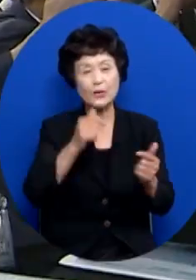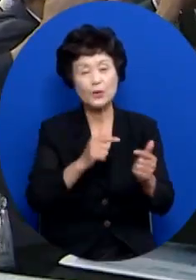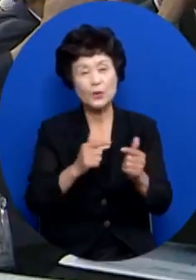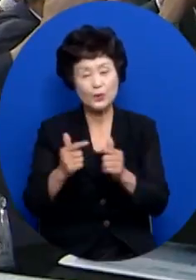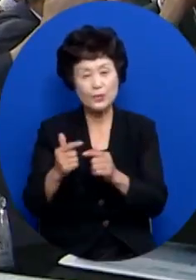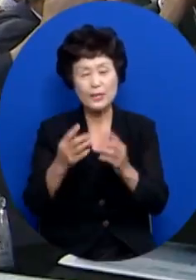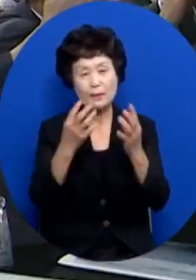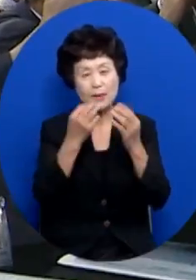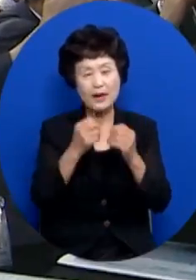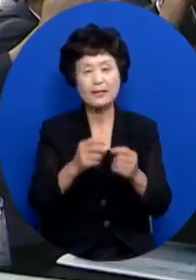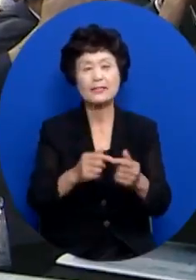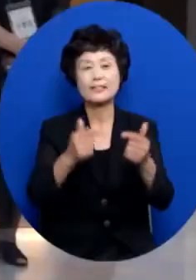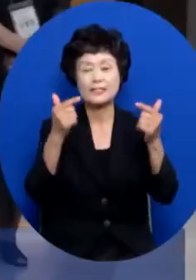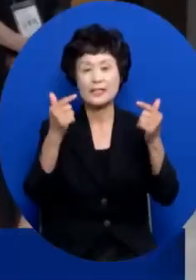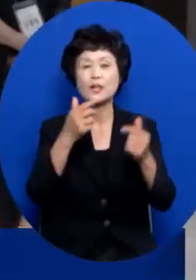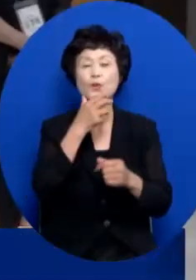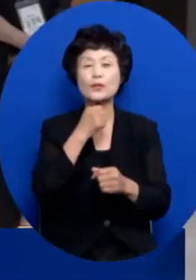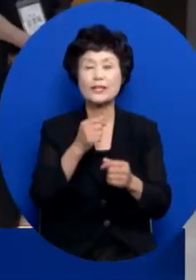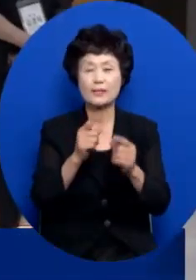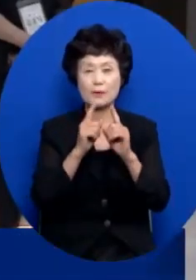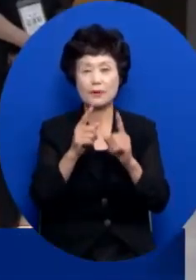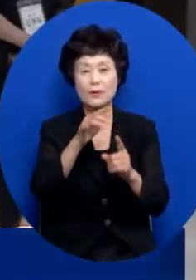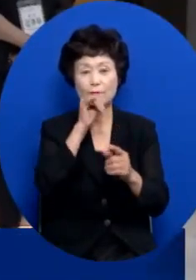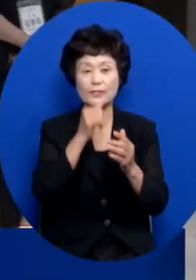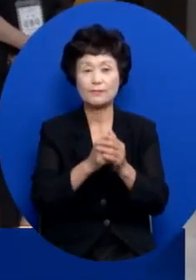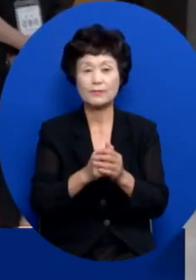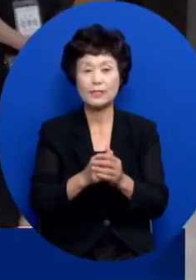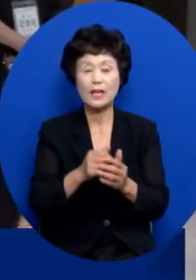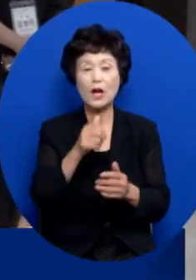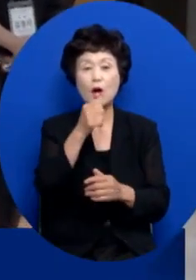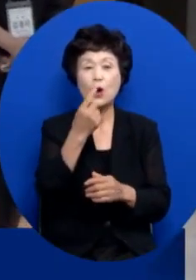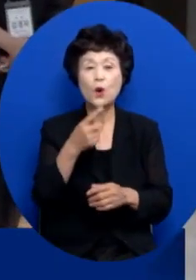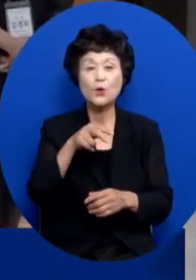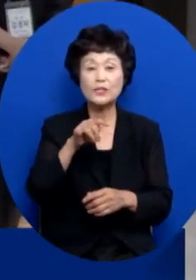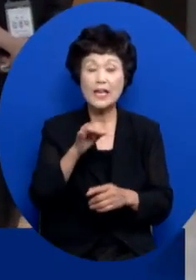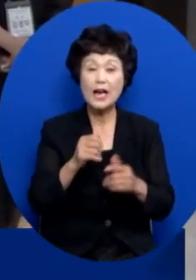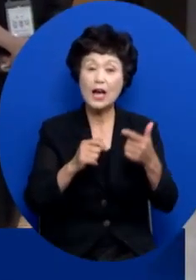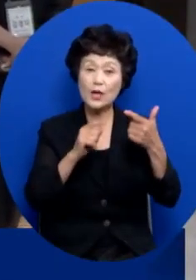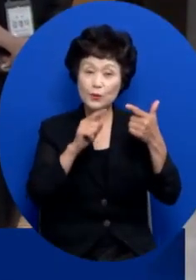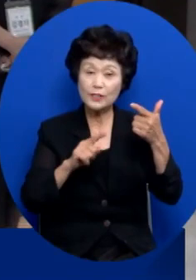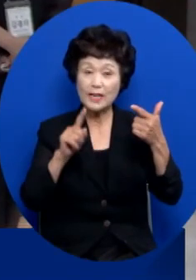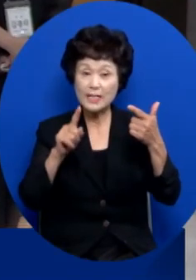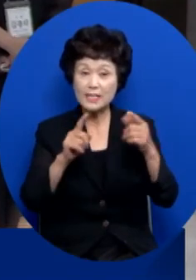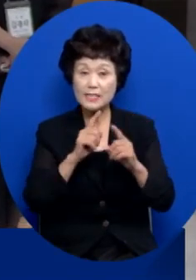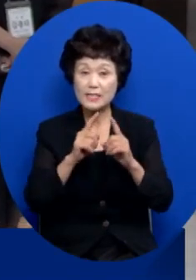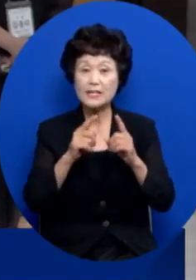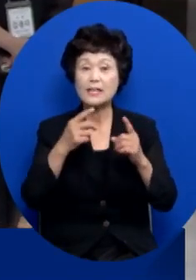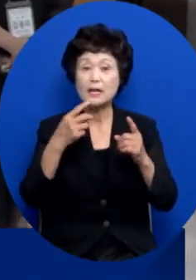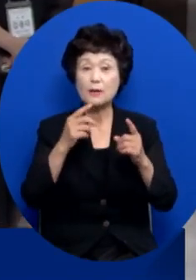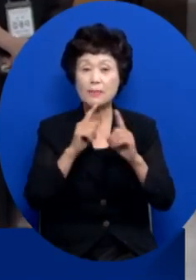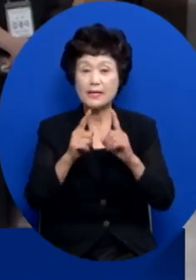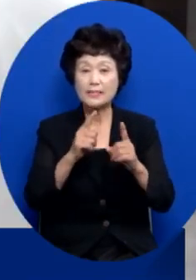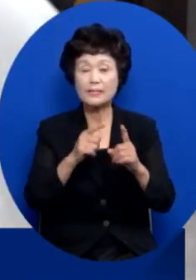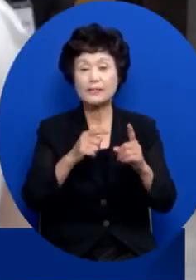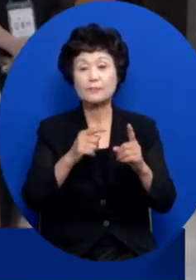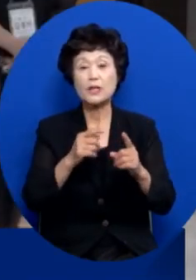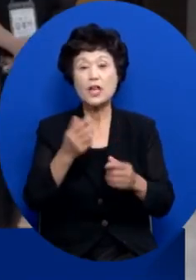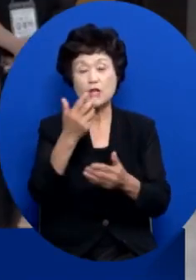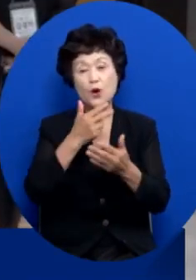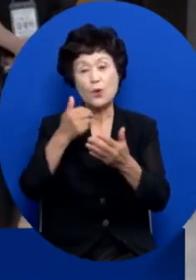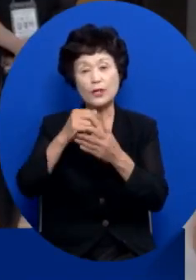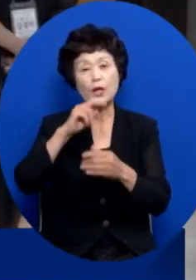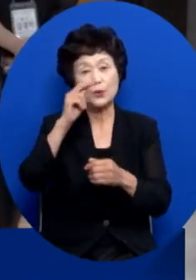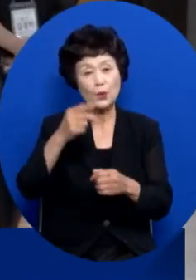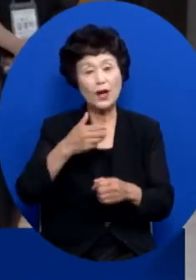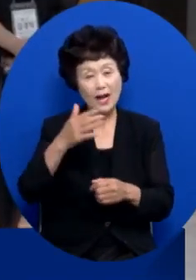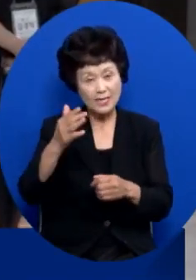밝혔습니다. 호세아 6장 1절 3절 말씀을 근거로 여호와께로 돌아가자로 정했습니다. 코로나로